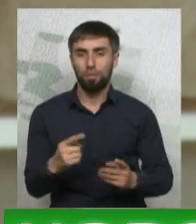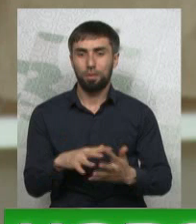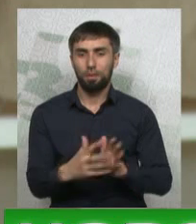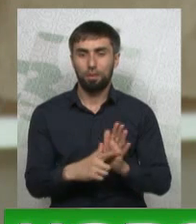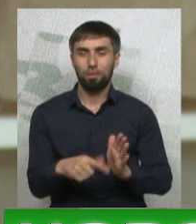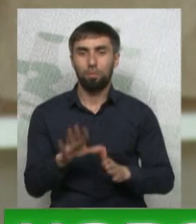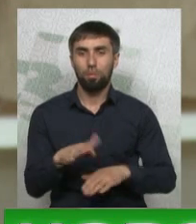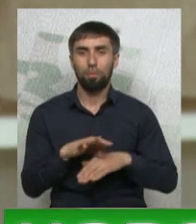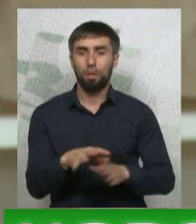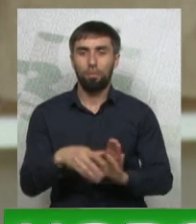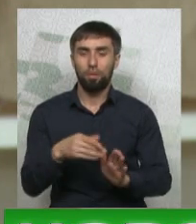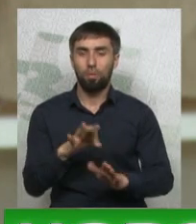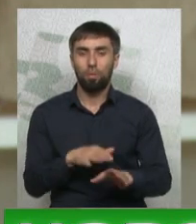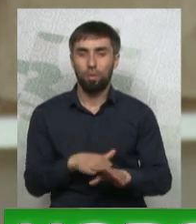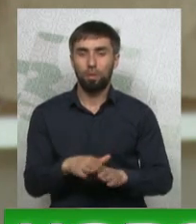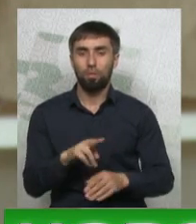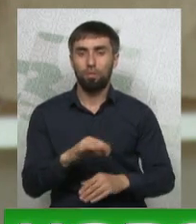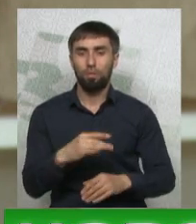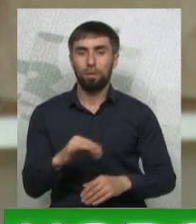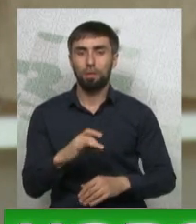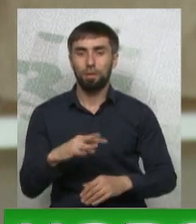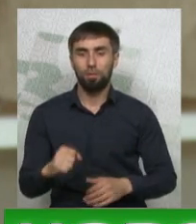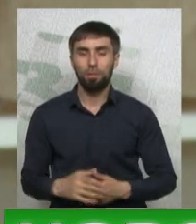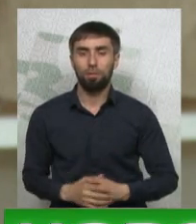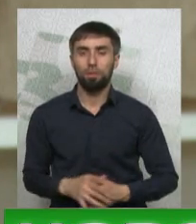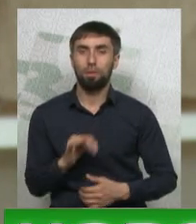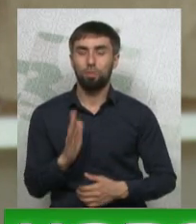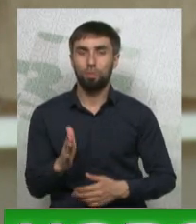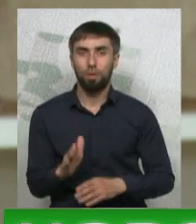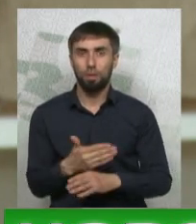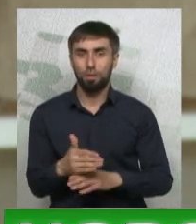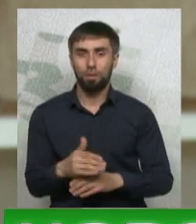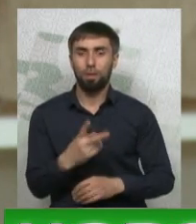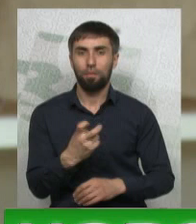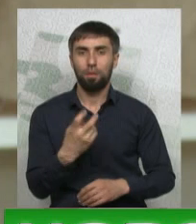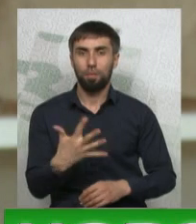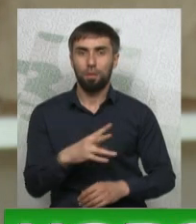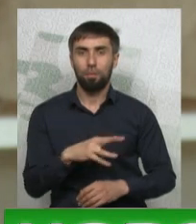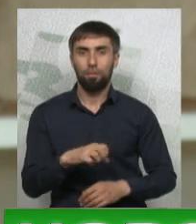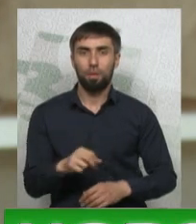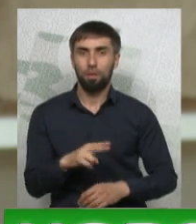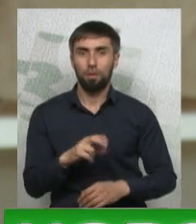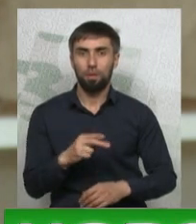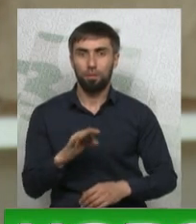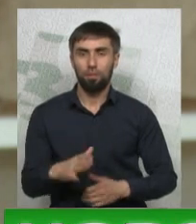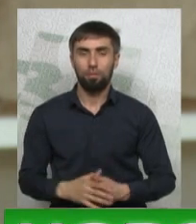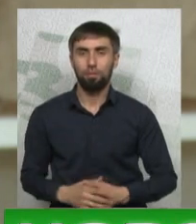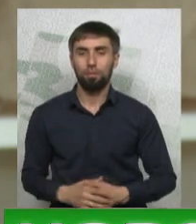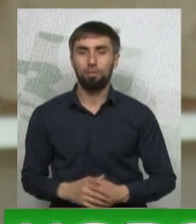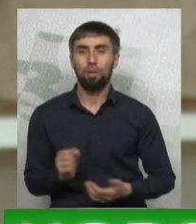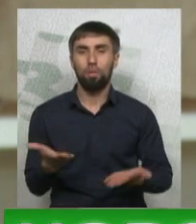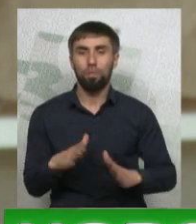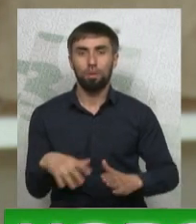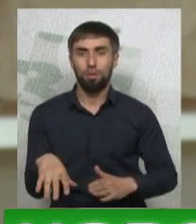выборы будут проходить по полностью пропорциональной системе, и будет распределено 205 мандатов. А в